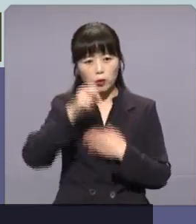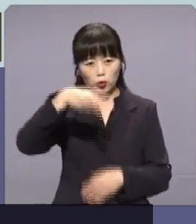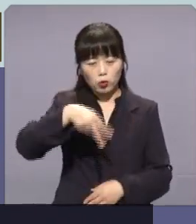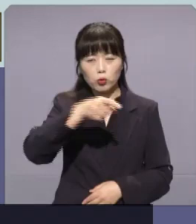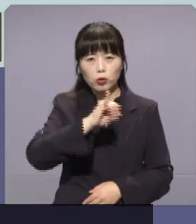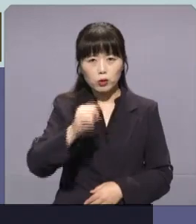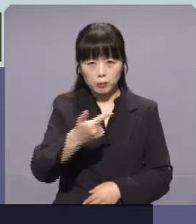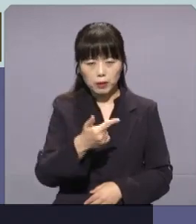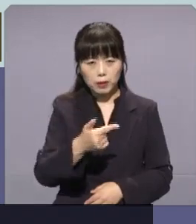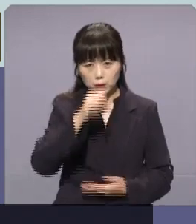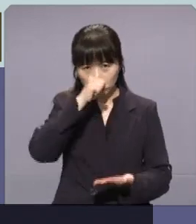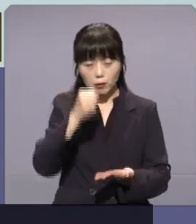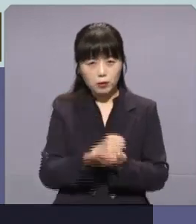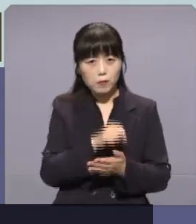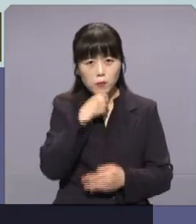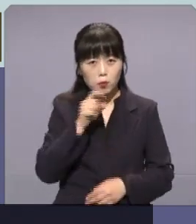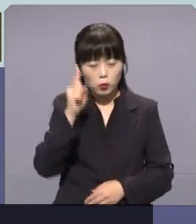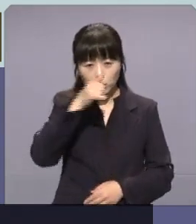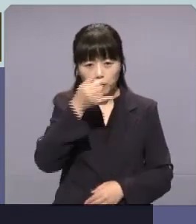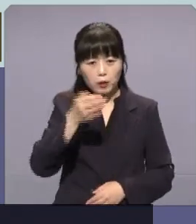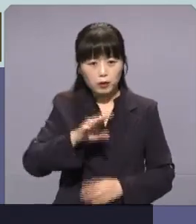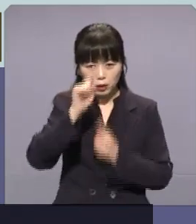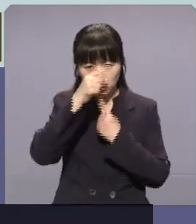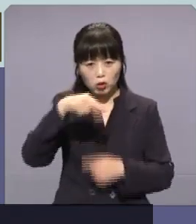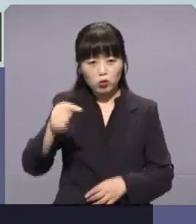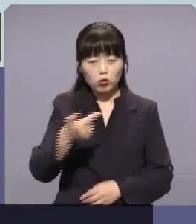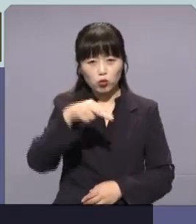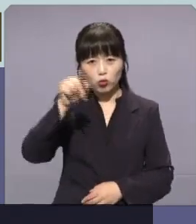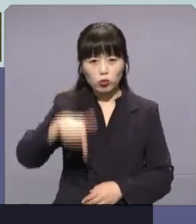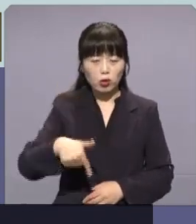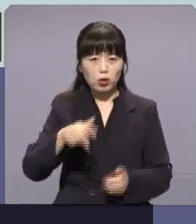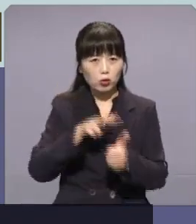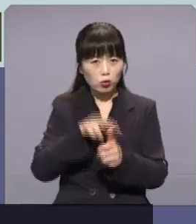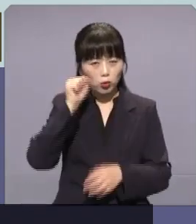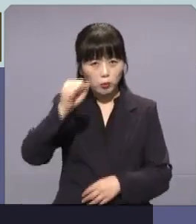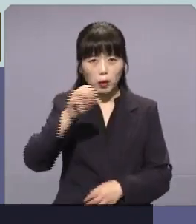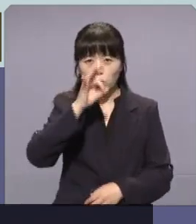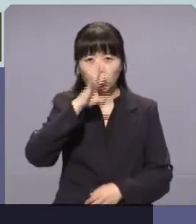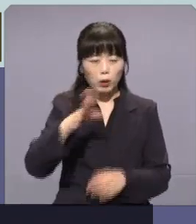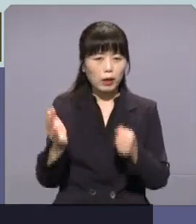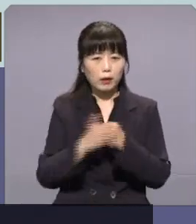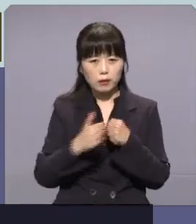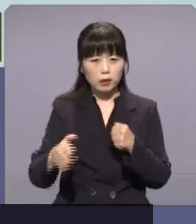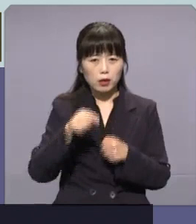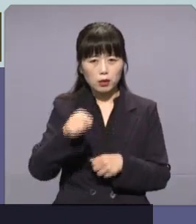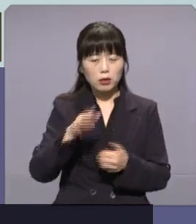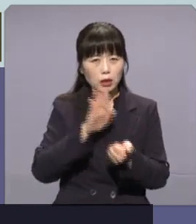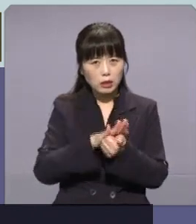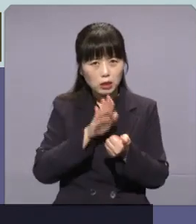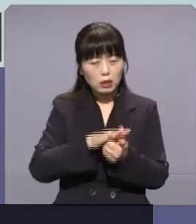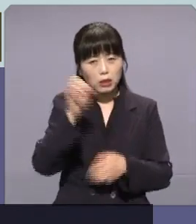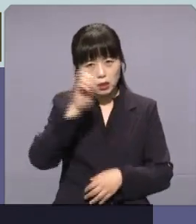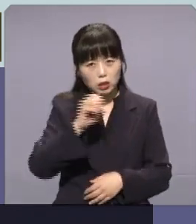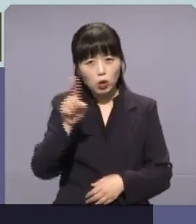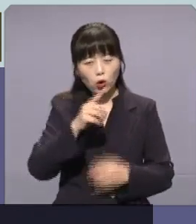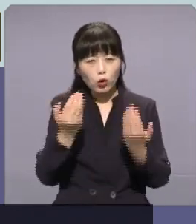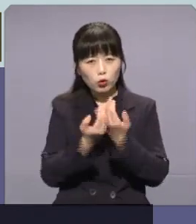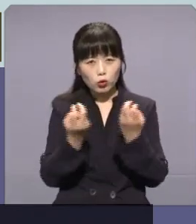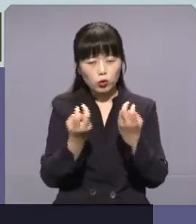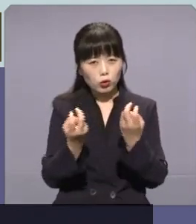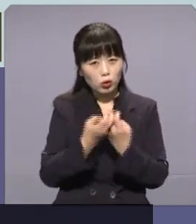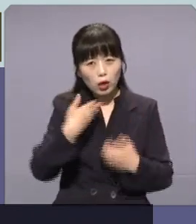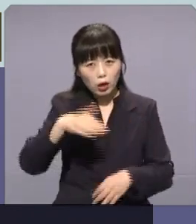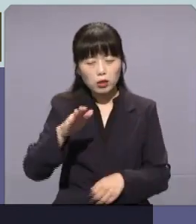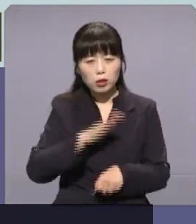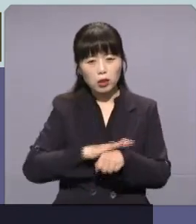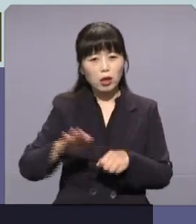지금 적합도가 가장 높은데 이준석 전 대표는 지금 출마의 길이 닫혀 있기 때문에 저 지지층이 어디로 흘러갈지도 조금 궁금하고요.